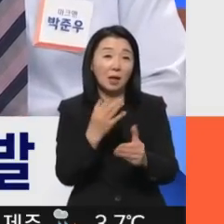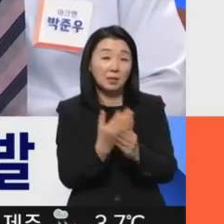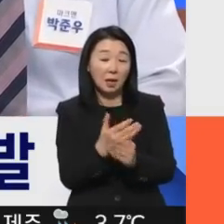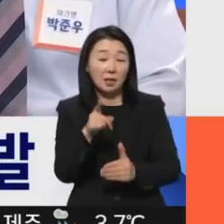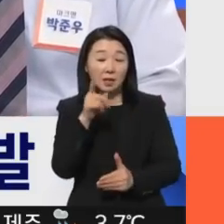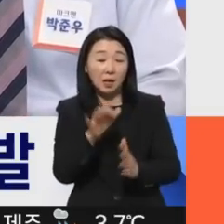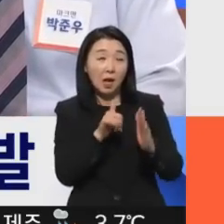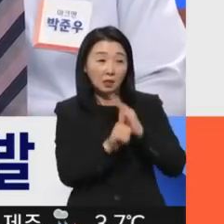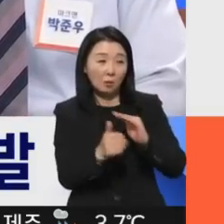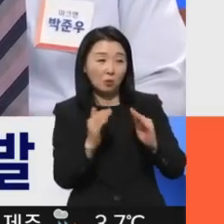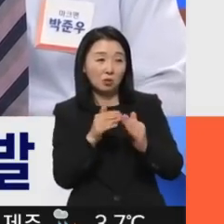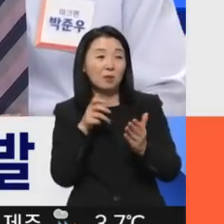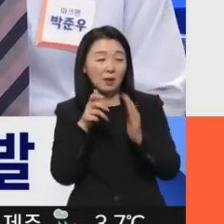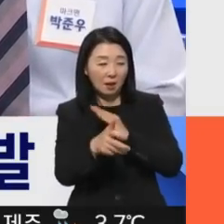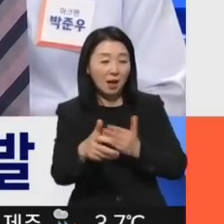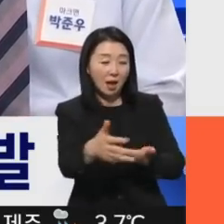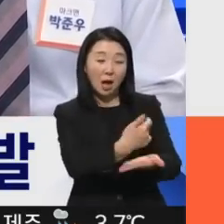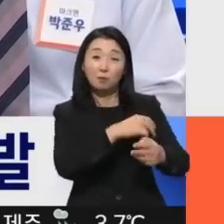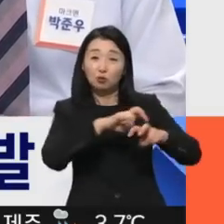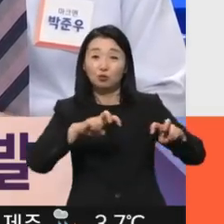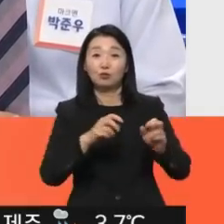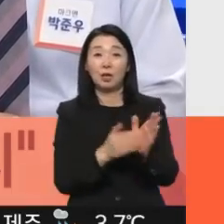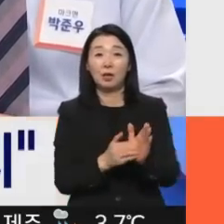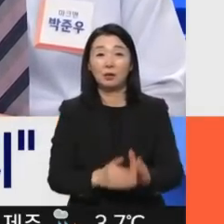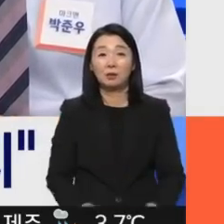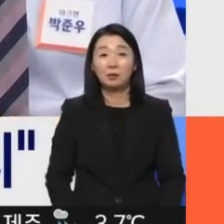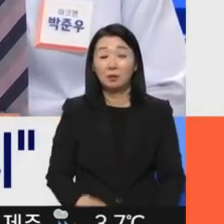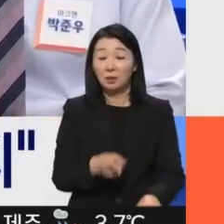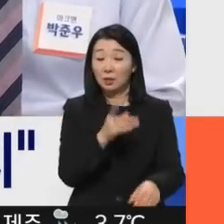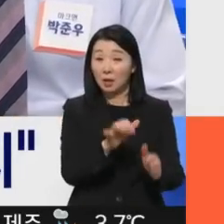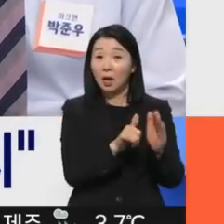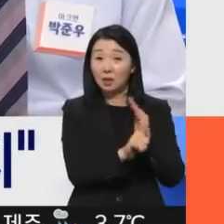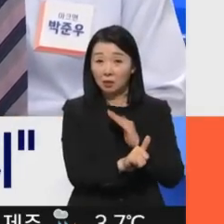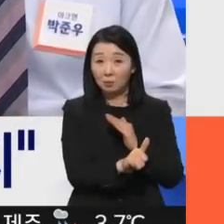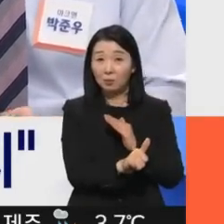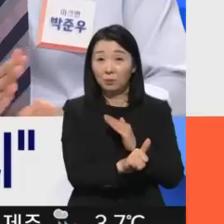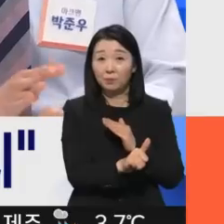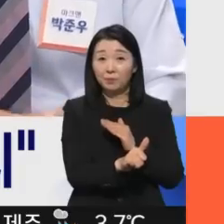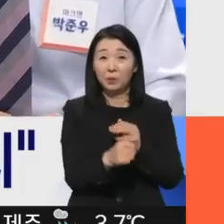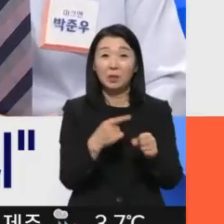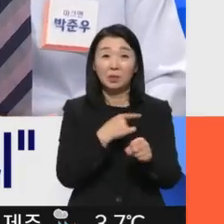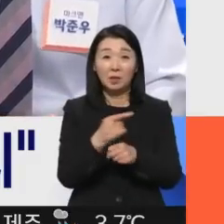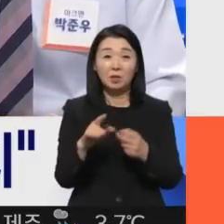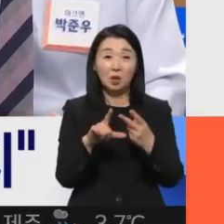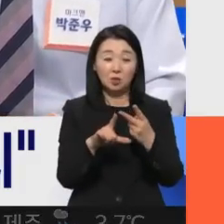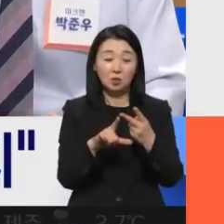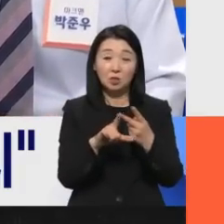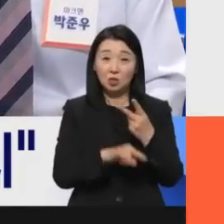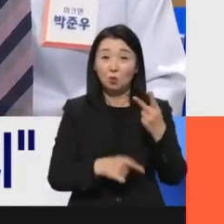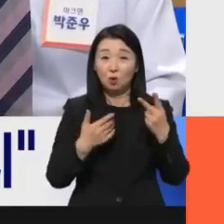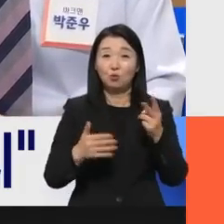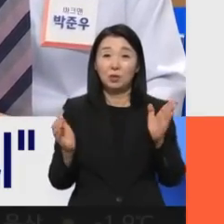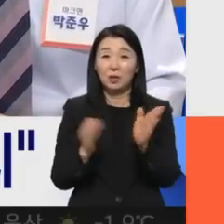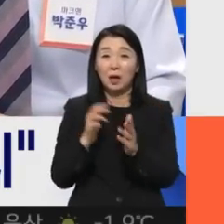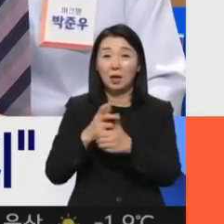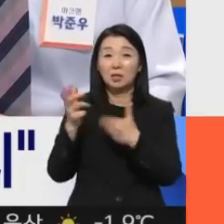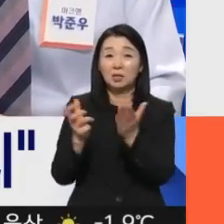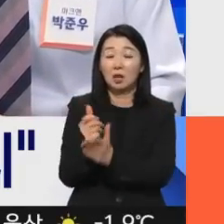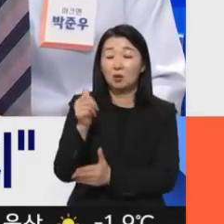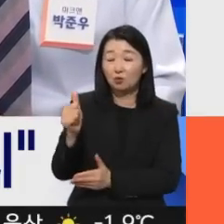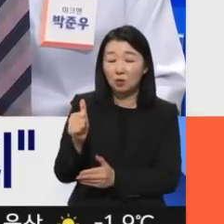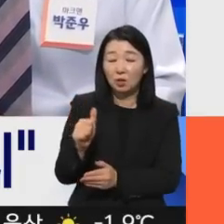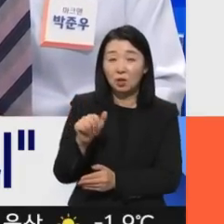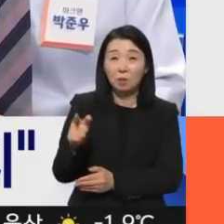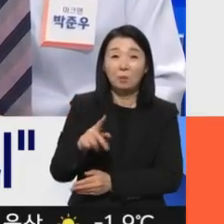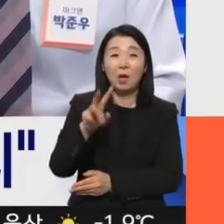대표 자택 등지를 압수수색했고요. 법원은 최근 강 대표에게 내년 2월 9일까지 한 장관 주거지 100m